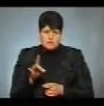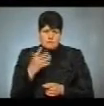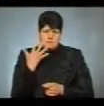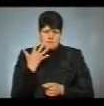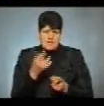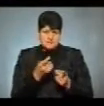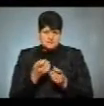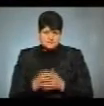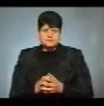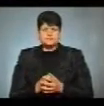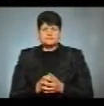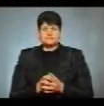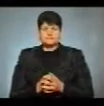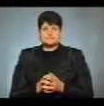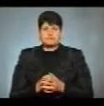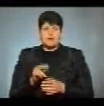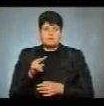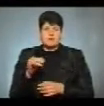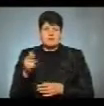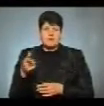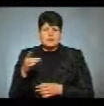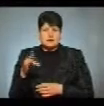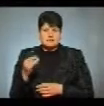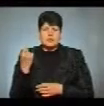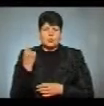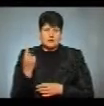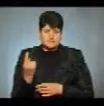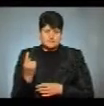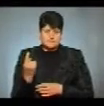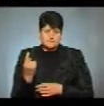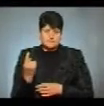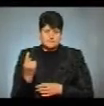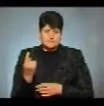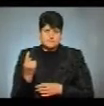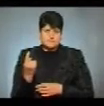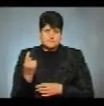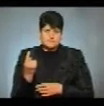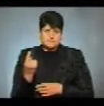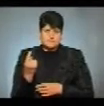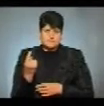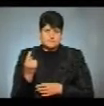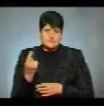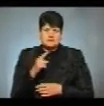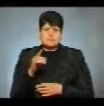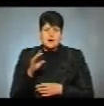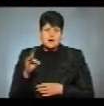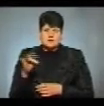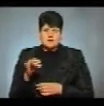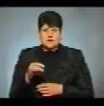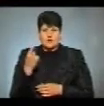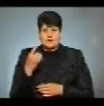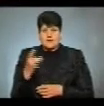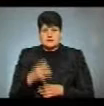5 залучень, Підгаєцький – 1 та Збаразький район – 1